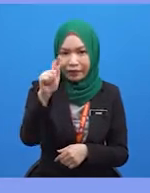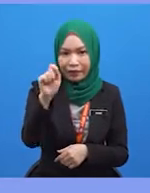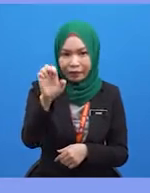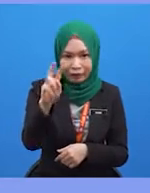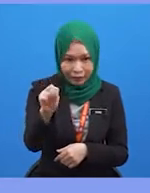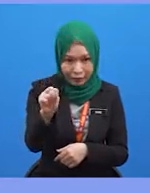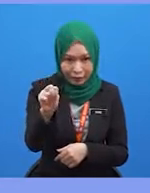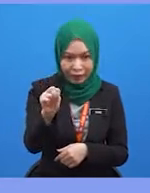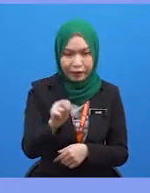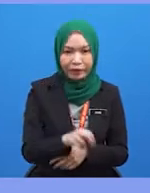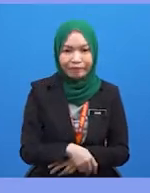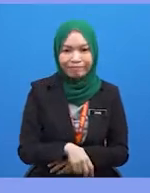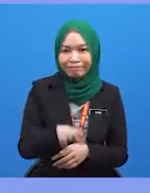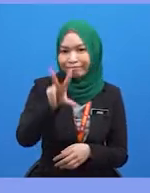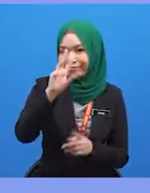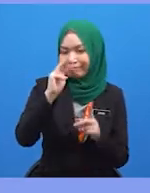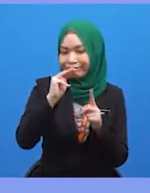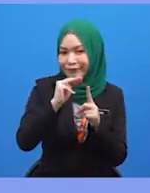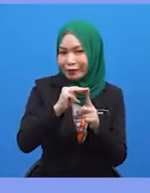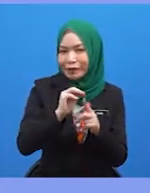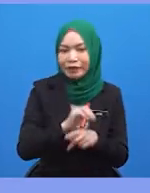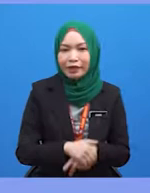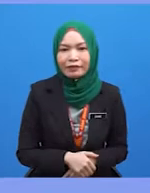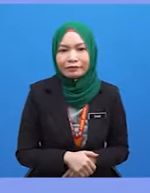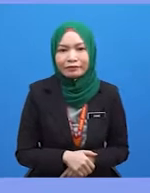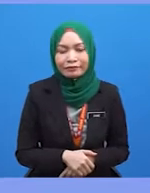pattern, 3 markah.